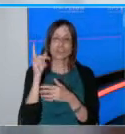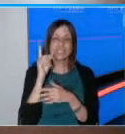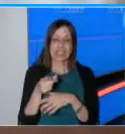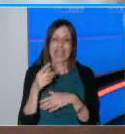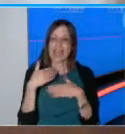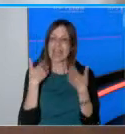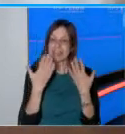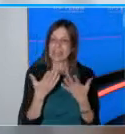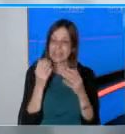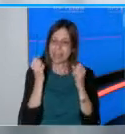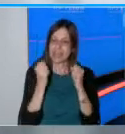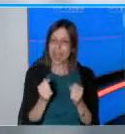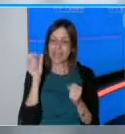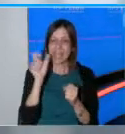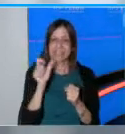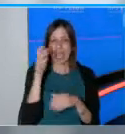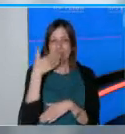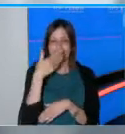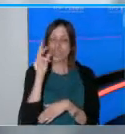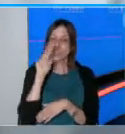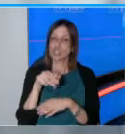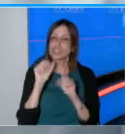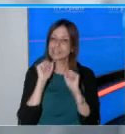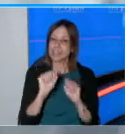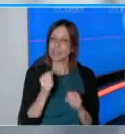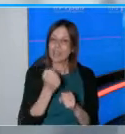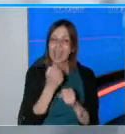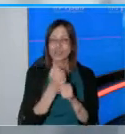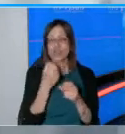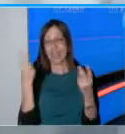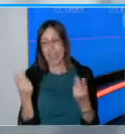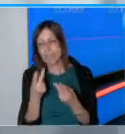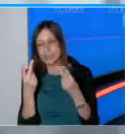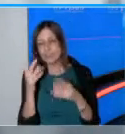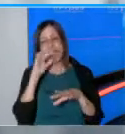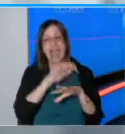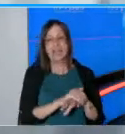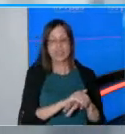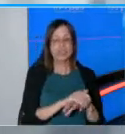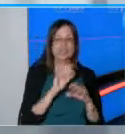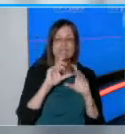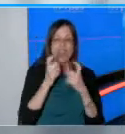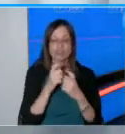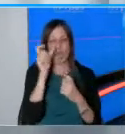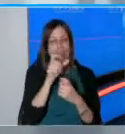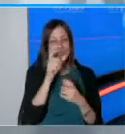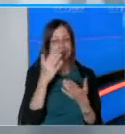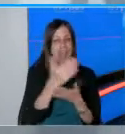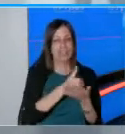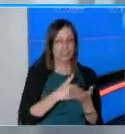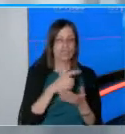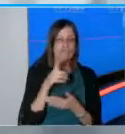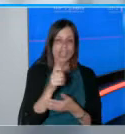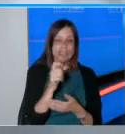לספק את הביטחון לאזרחי המדינה, יש לו את הסמכויות לעשות חיבוסים, לעצור אנשים, לאסוף נשק,